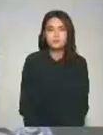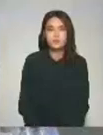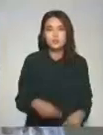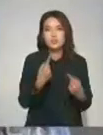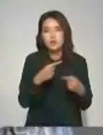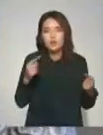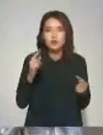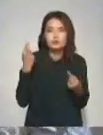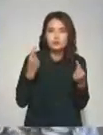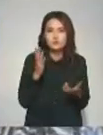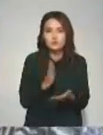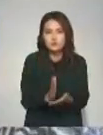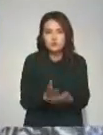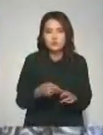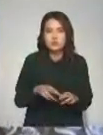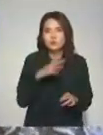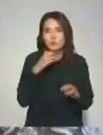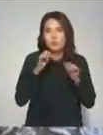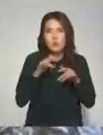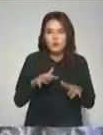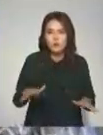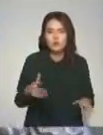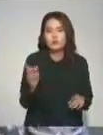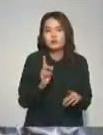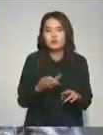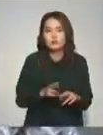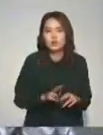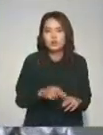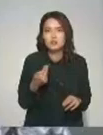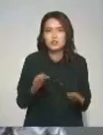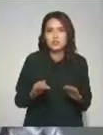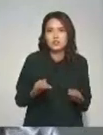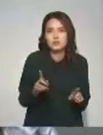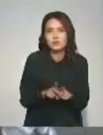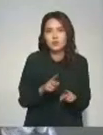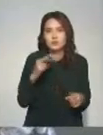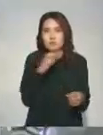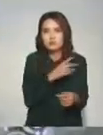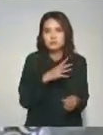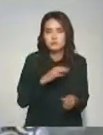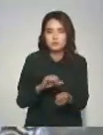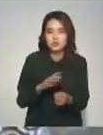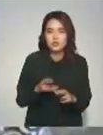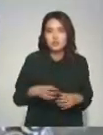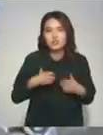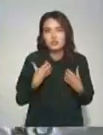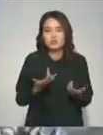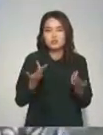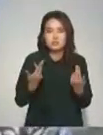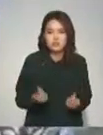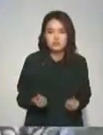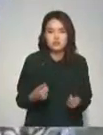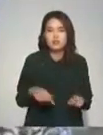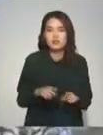Разные слухи ходят. WhatsApp начали распространять аудио о том, что дети якобы выпили какие-то таблетки. Страшно, конечно. Мы все в